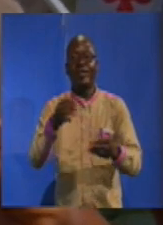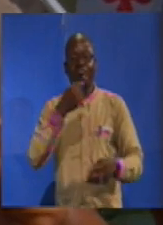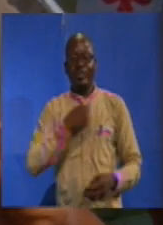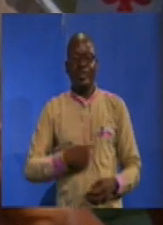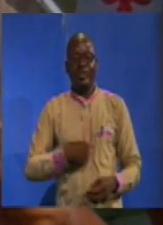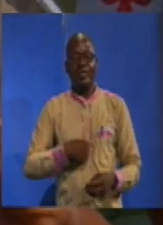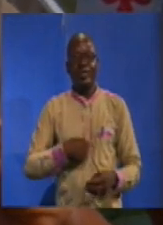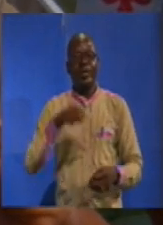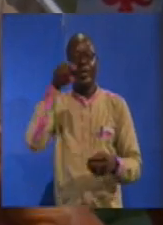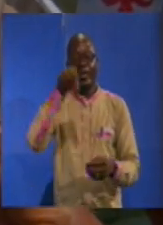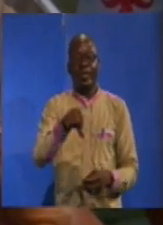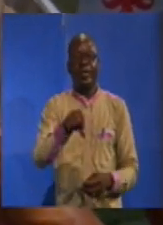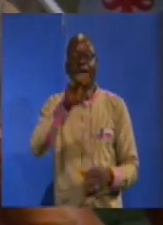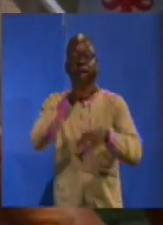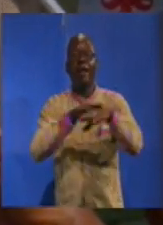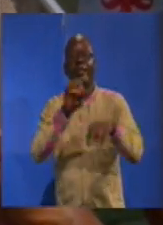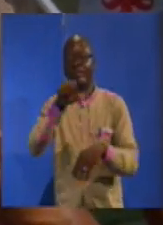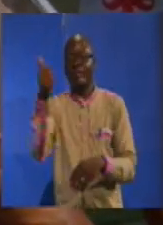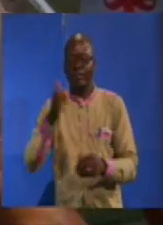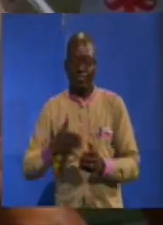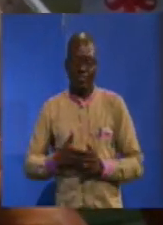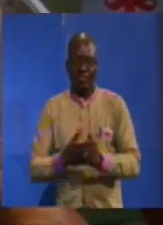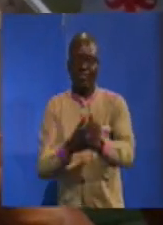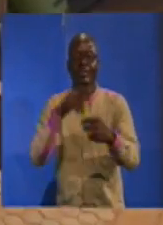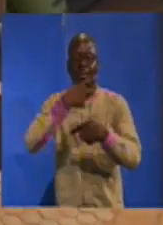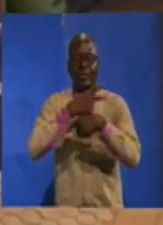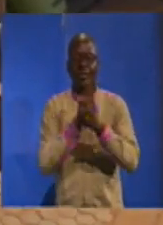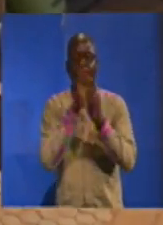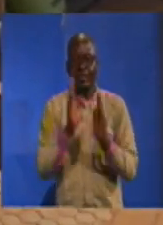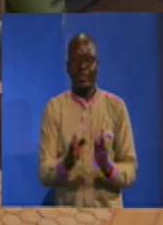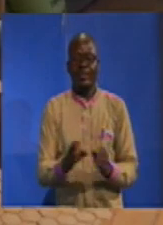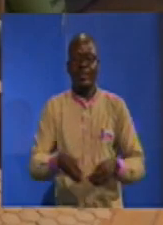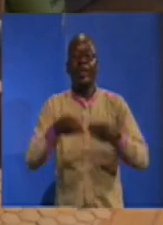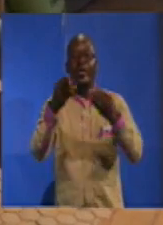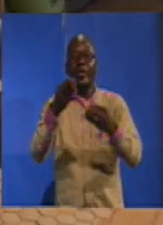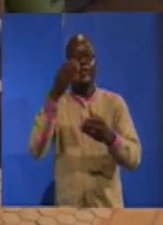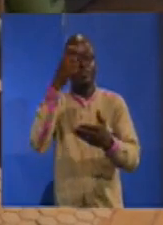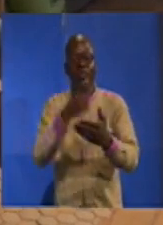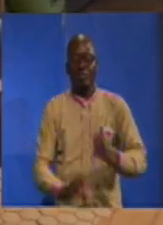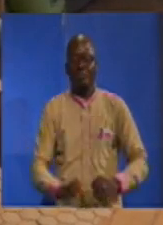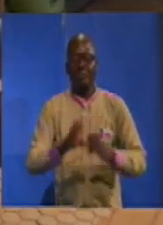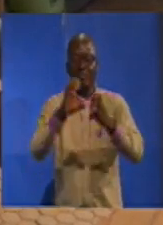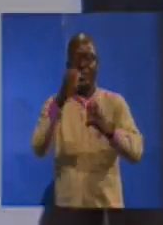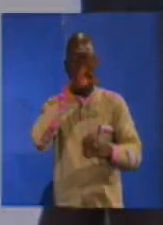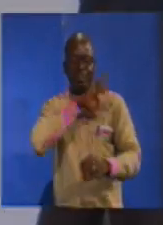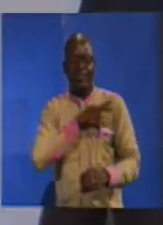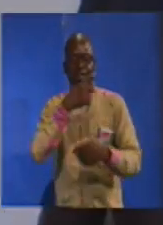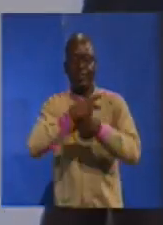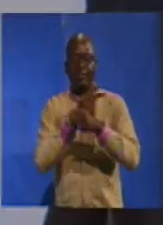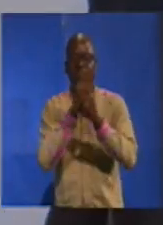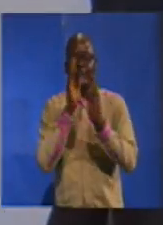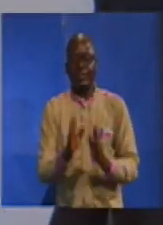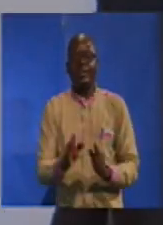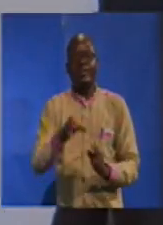en appelle d'autres dans l'accompagnement donc des producteurs. En remettant cette dotation au profit des producteurs, la